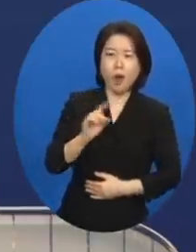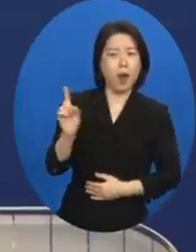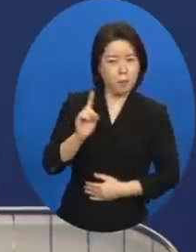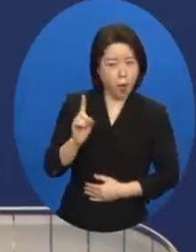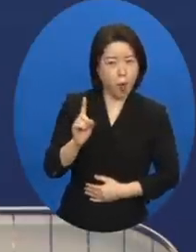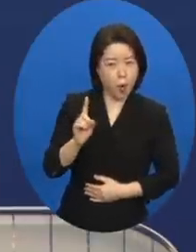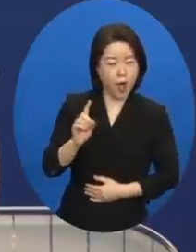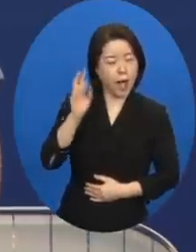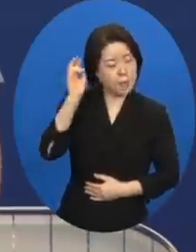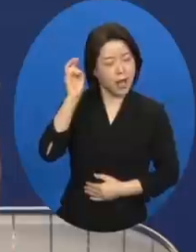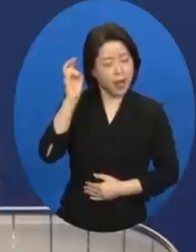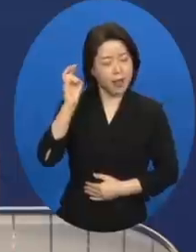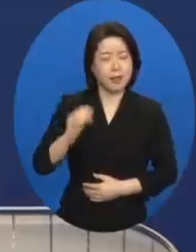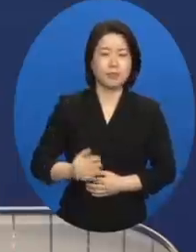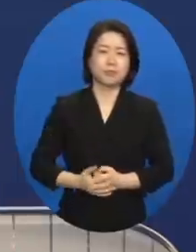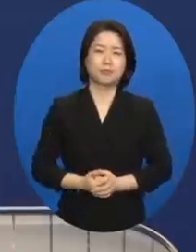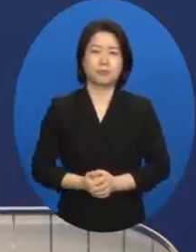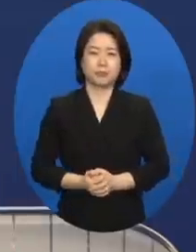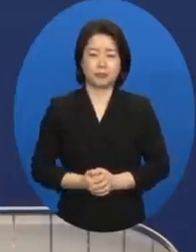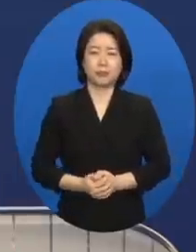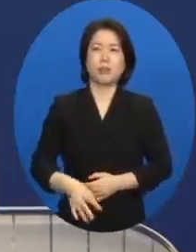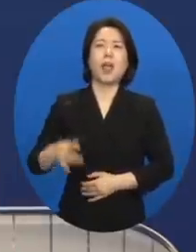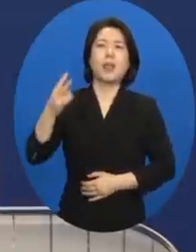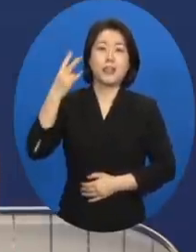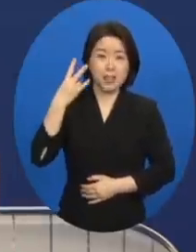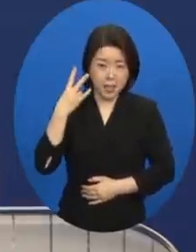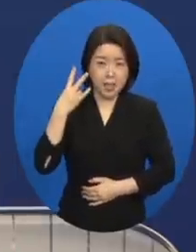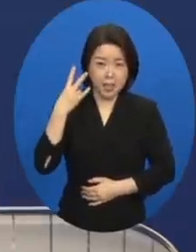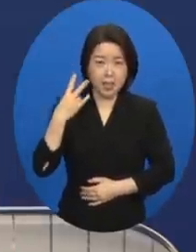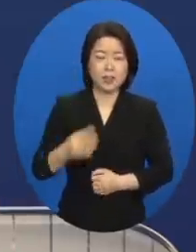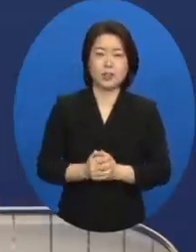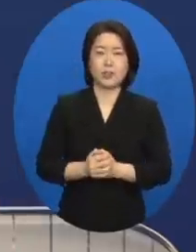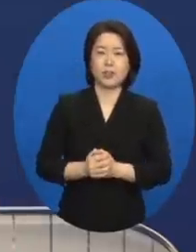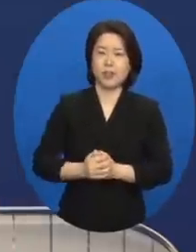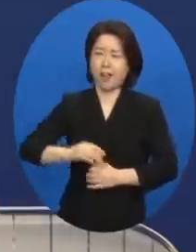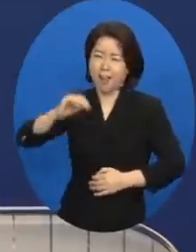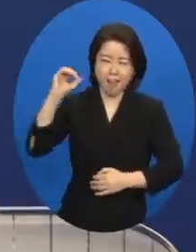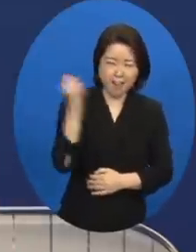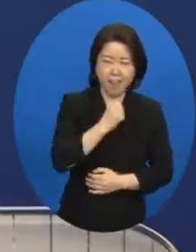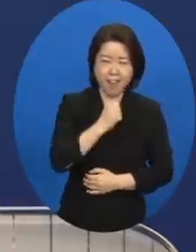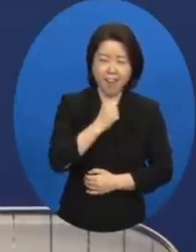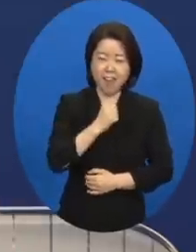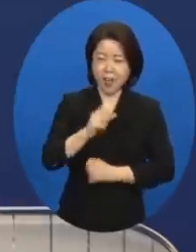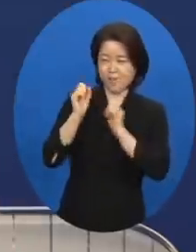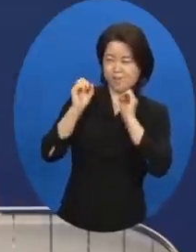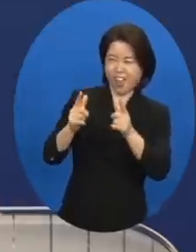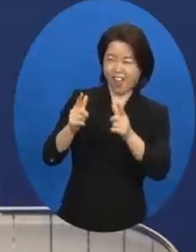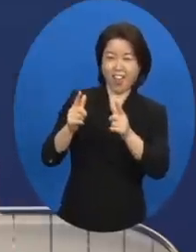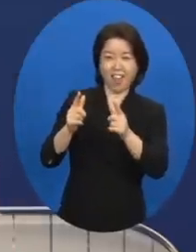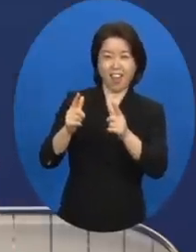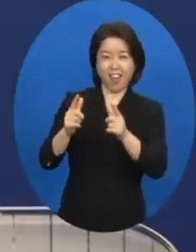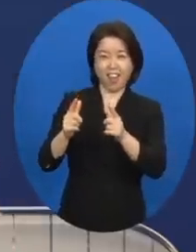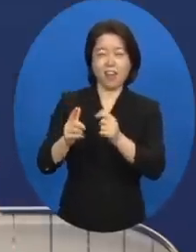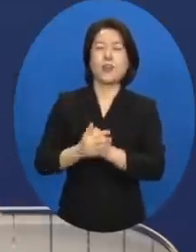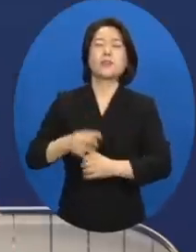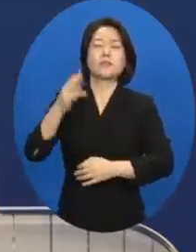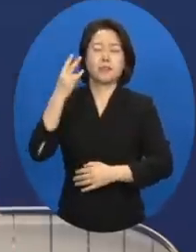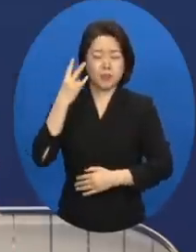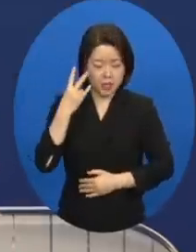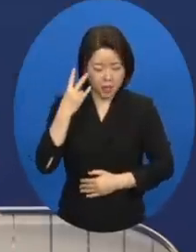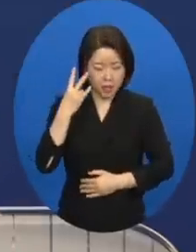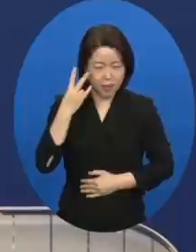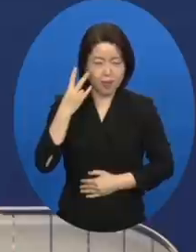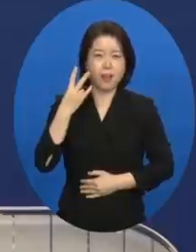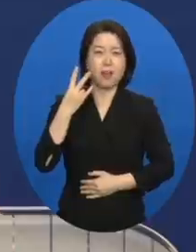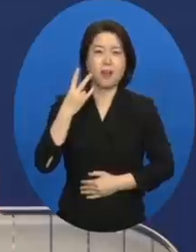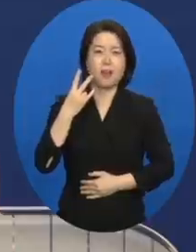것 같아요. 예, 아싸, 기회다. 예,